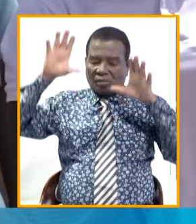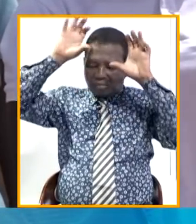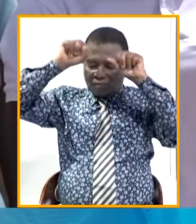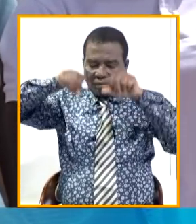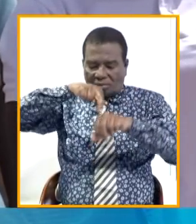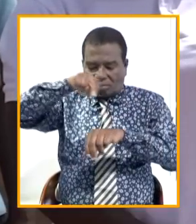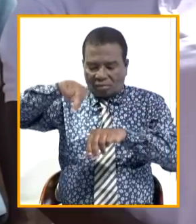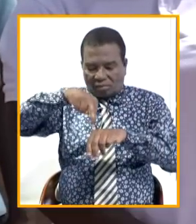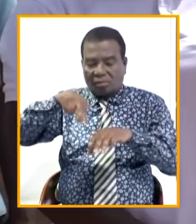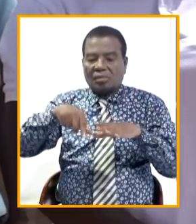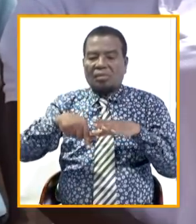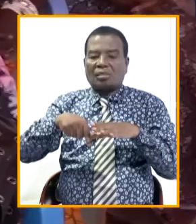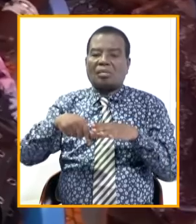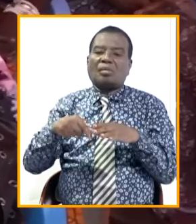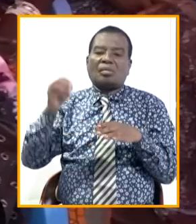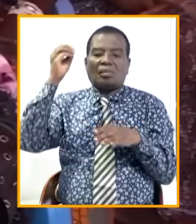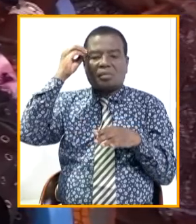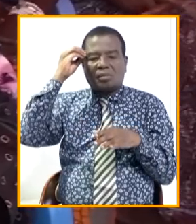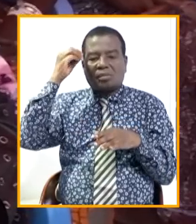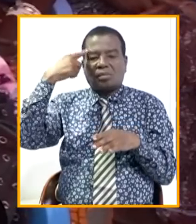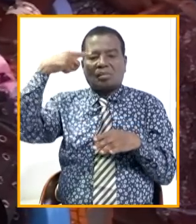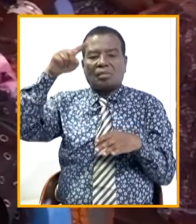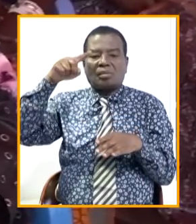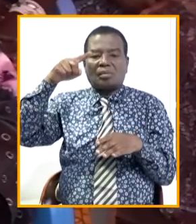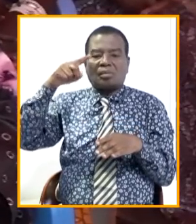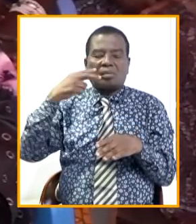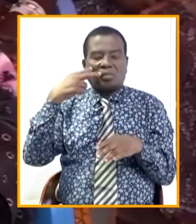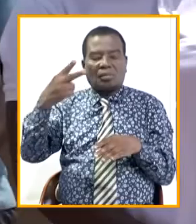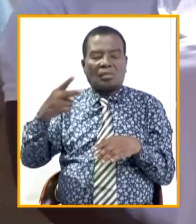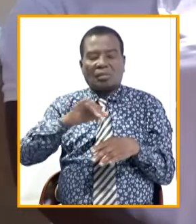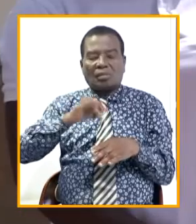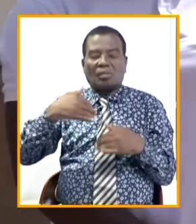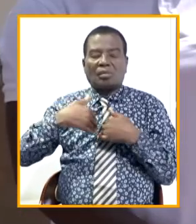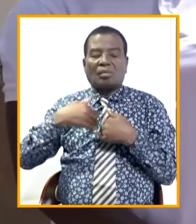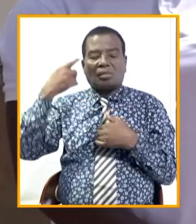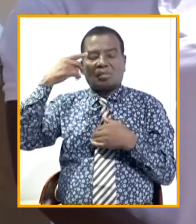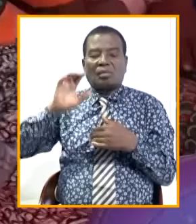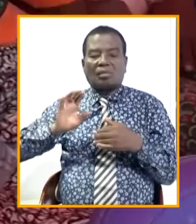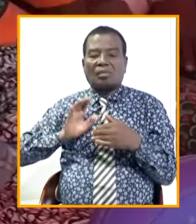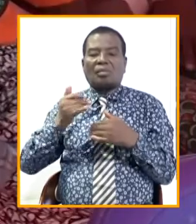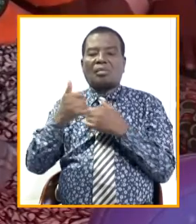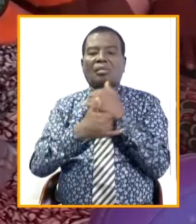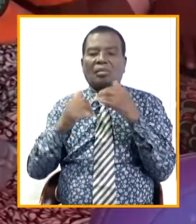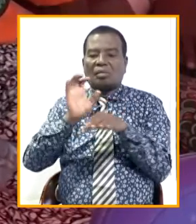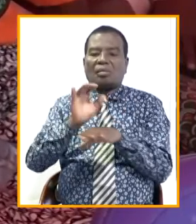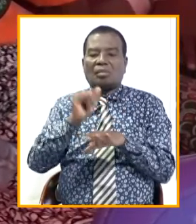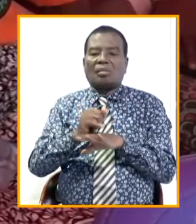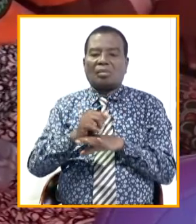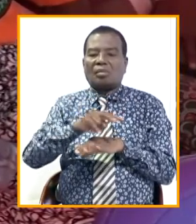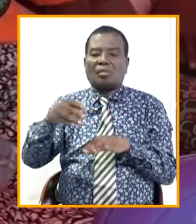la République, Alassane Ouattara, pour la vision qu'il a pour notre pays, la Côte d'Ivoire. Vous